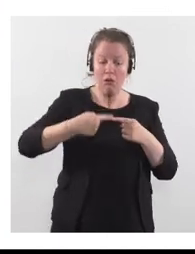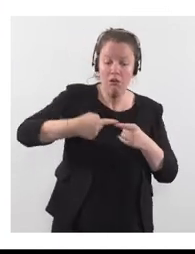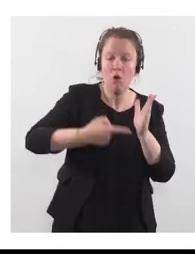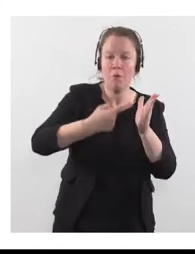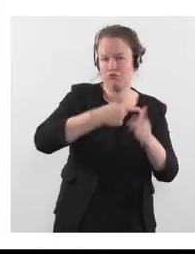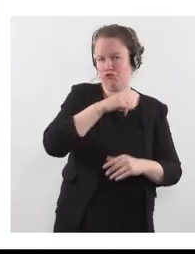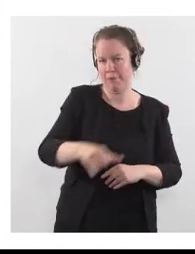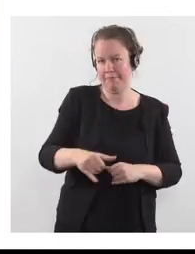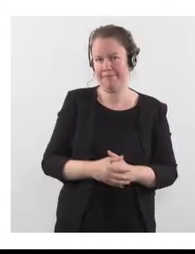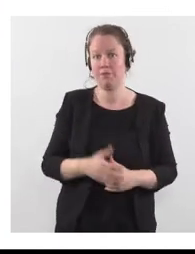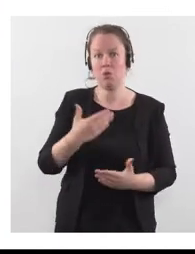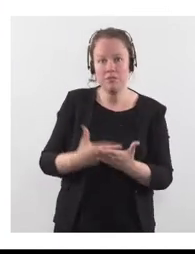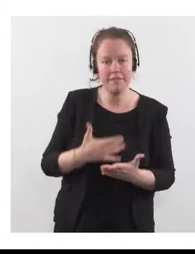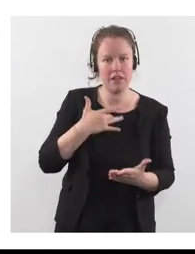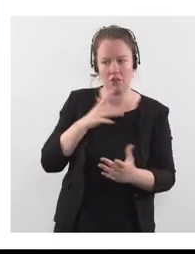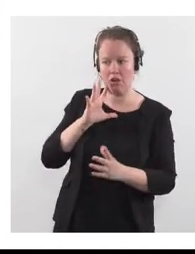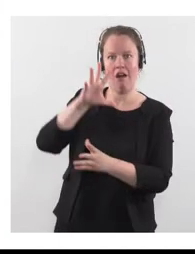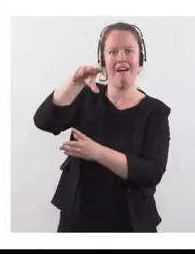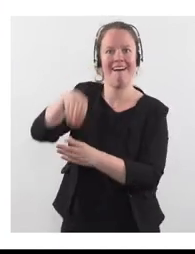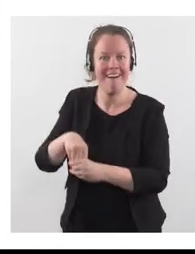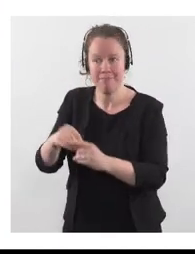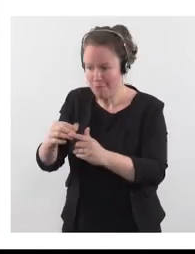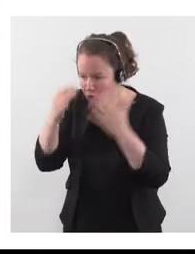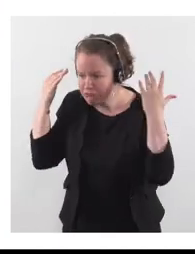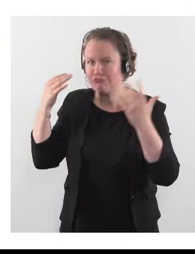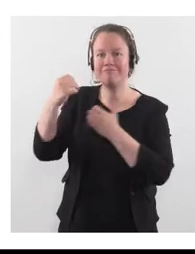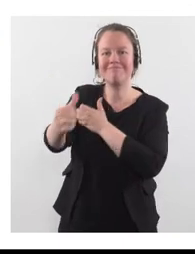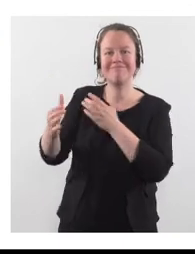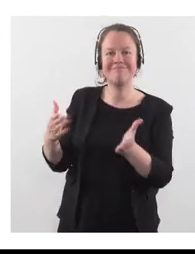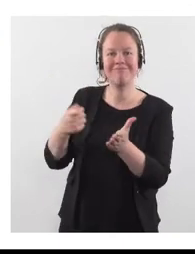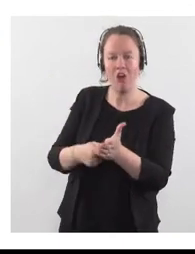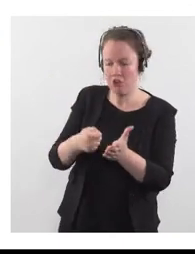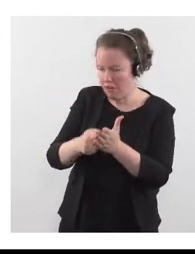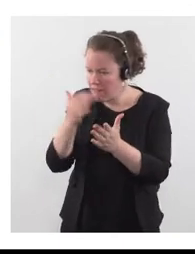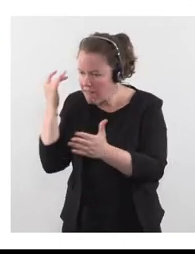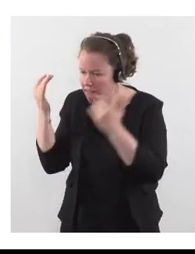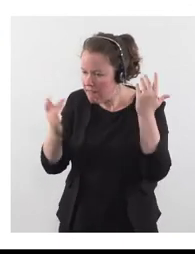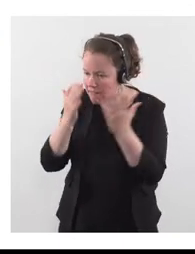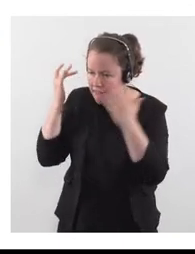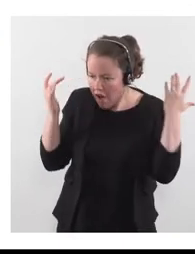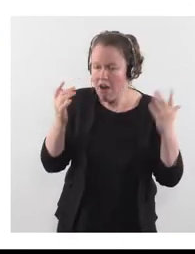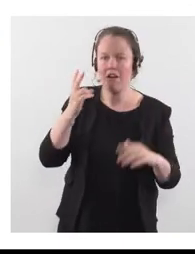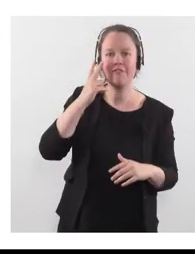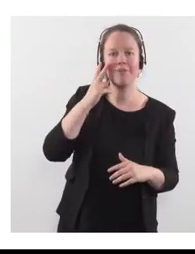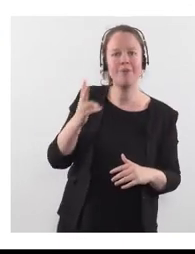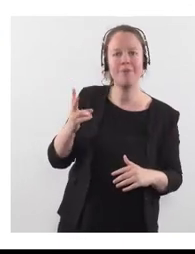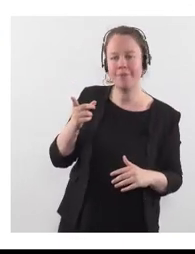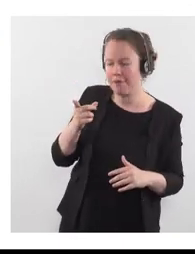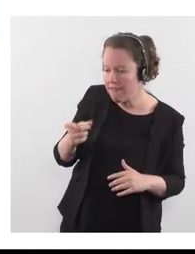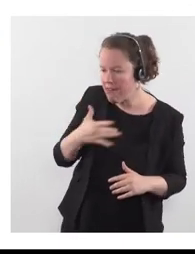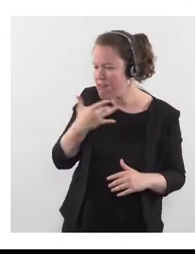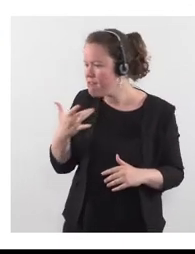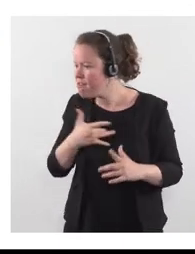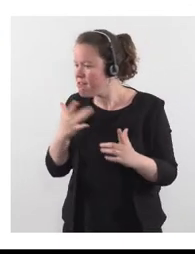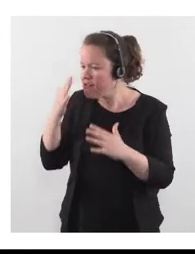pour voir l'univers des banques, comprendre ce qu'ils pensaient. Nous nous sommes assis avec eux pendant 6 mois, autant que possible, Et nous